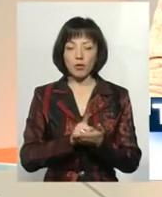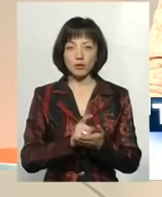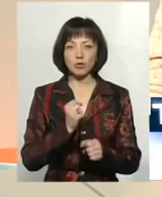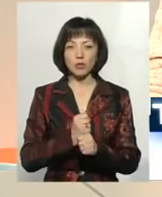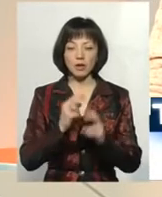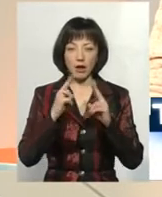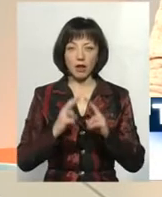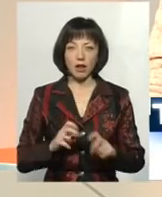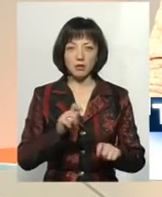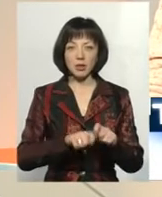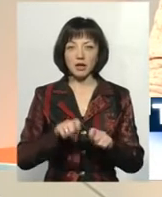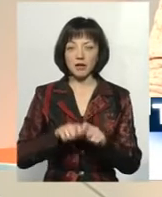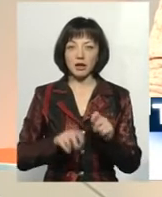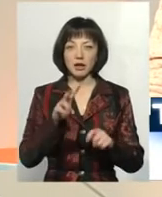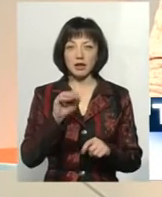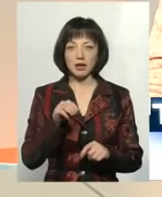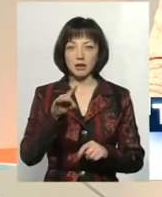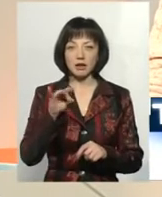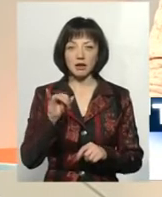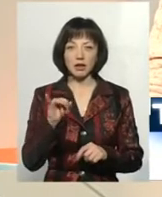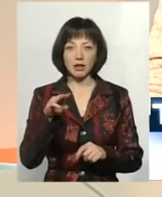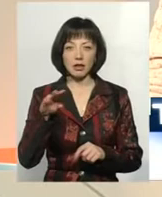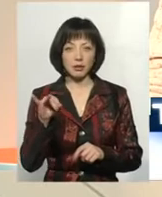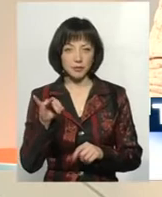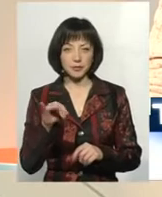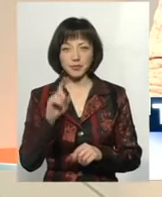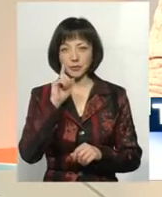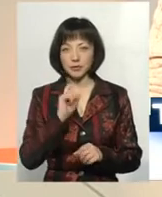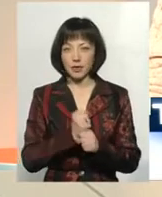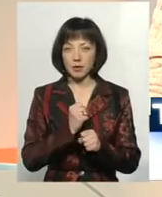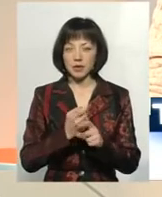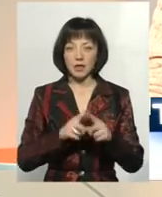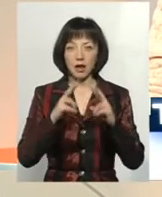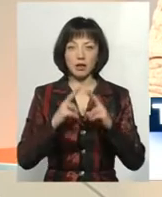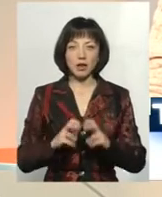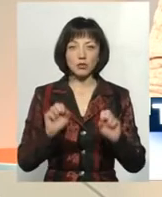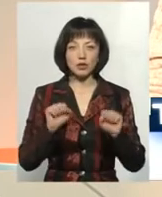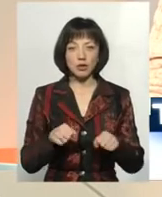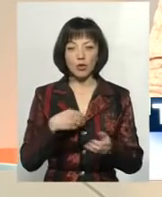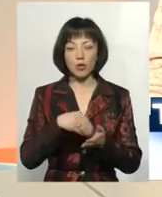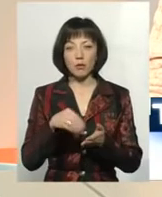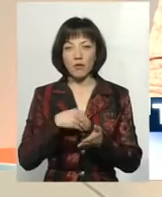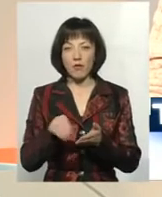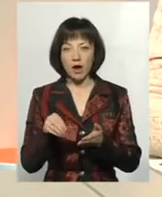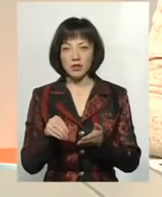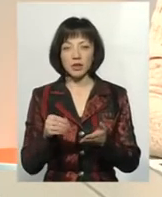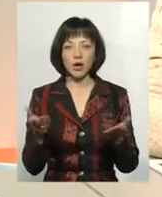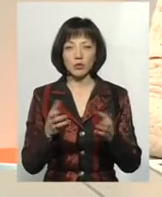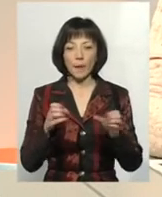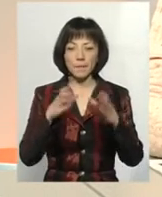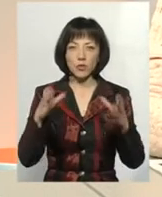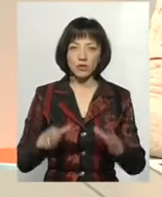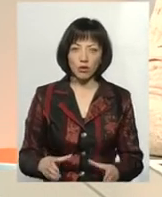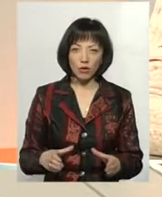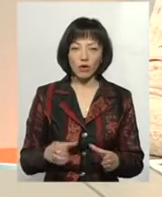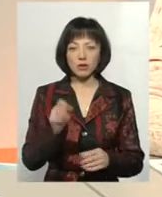зробити аналізи перевіркою на нітрати. А поки робиться цей аналіз, можливо, потрібно купувати та якусь пляшка воду? Він